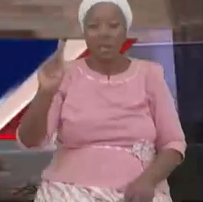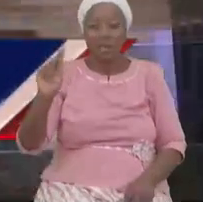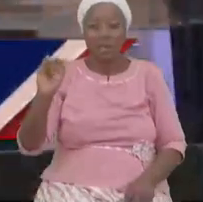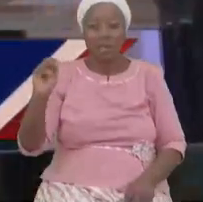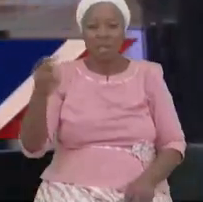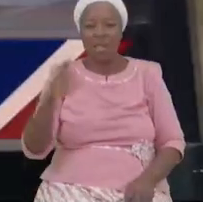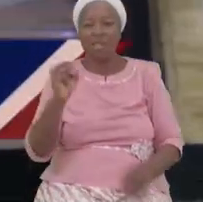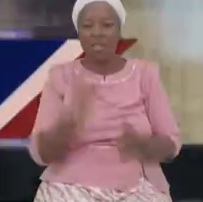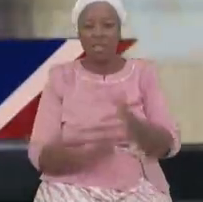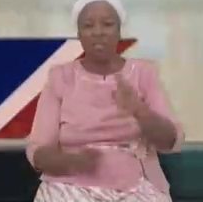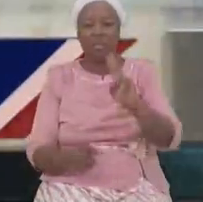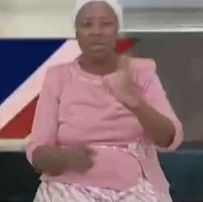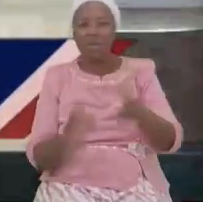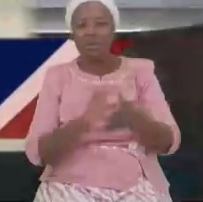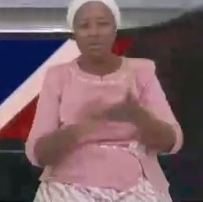1.